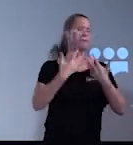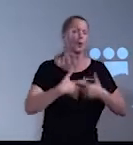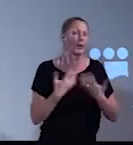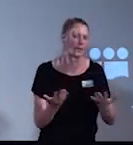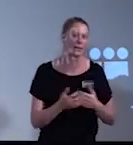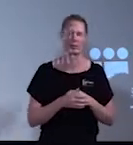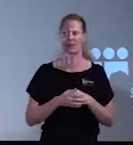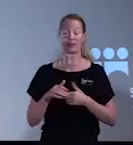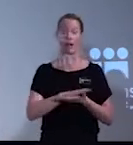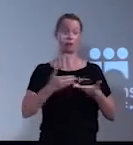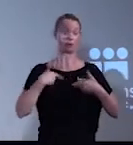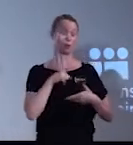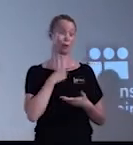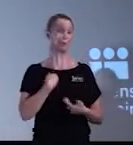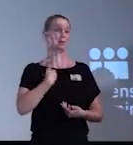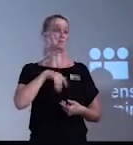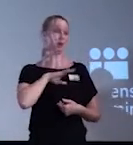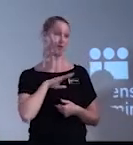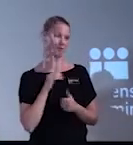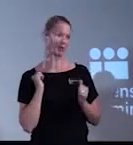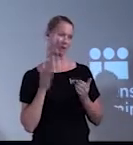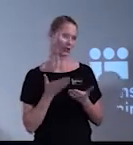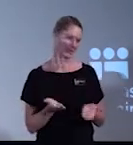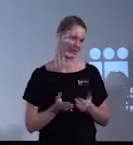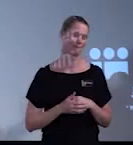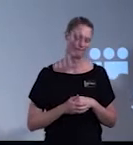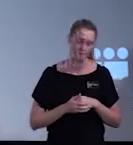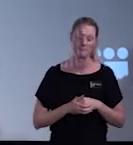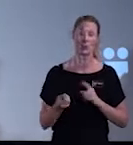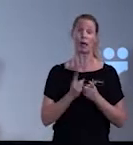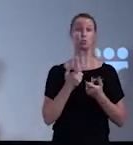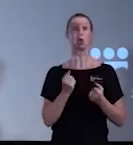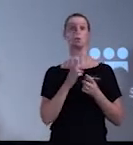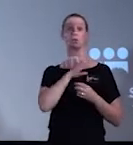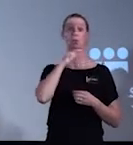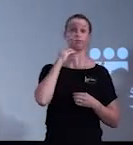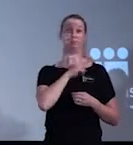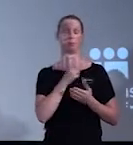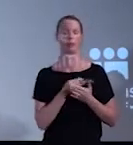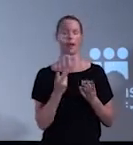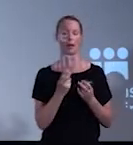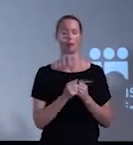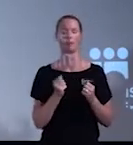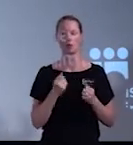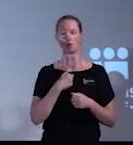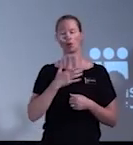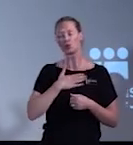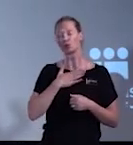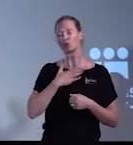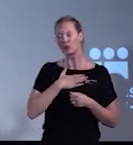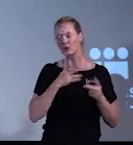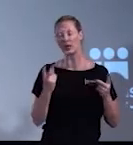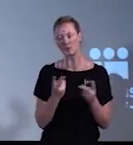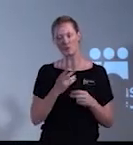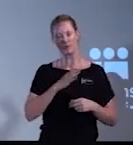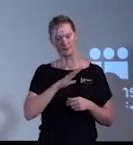Men vi kommer aldrig få så mycket pengar som vi vill ha. Är det ju naturligtvis. Och det kanske vi inte ska ha heller. Men däremot så tycker jag verkligen att